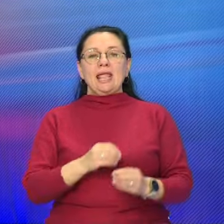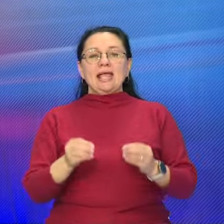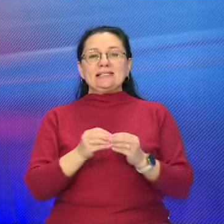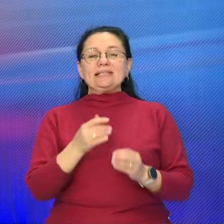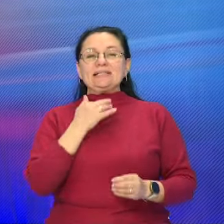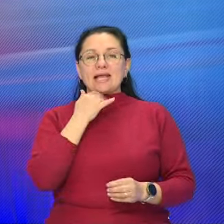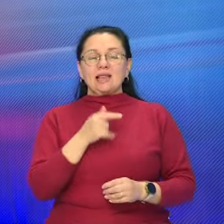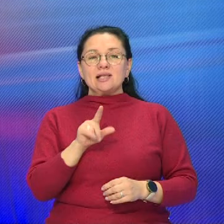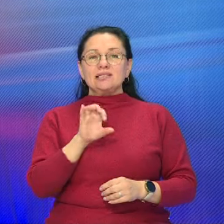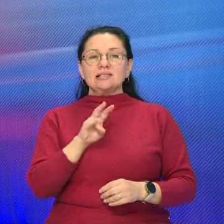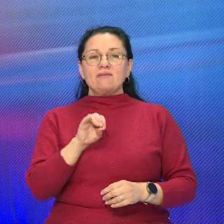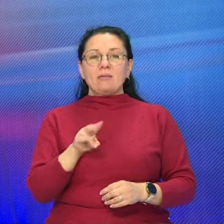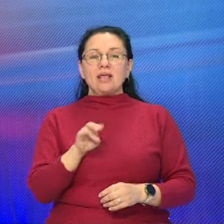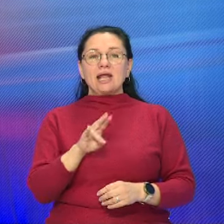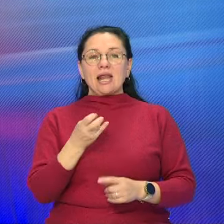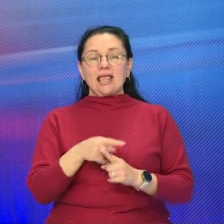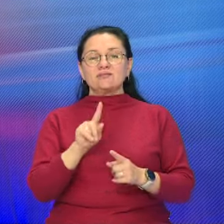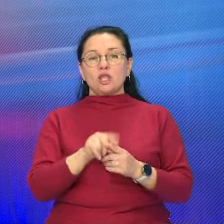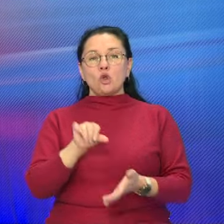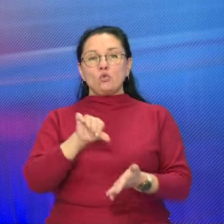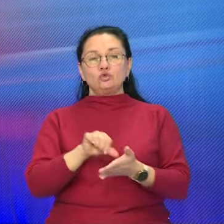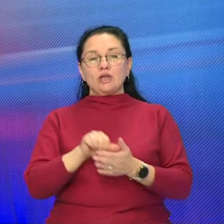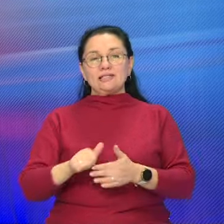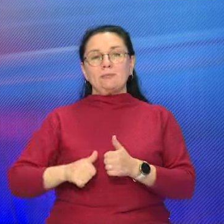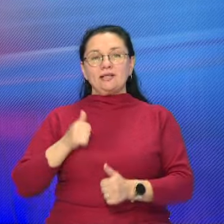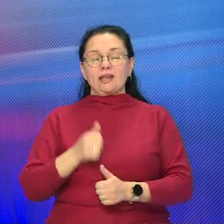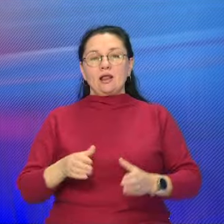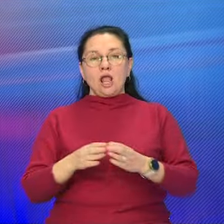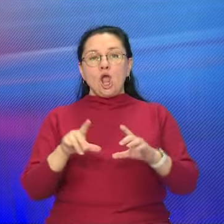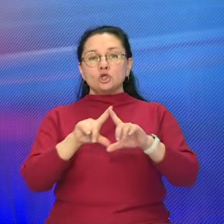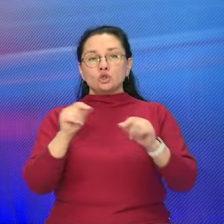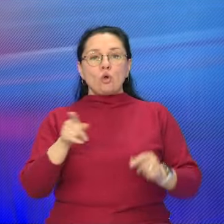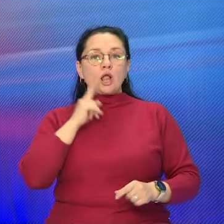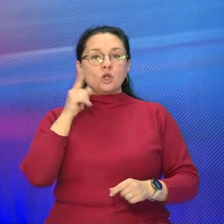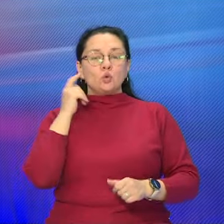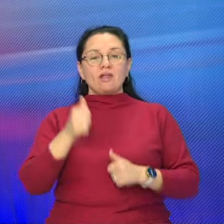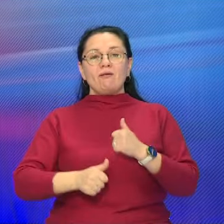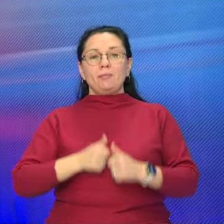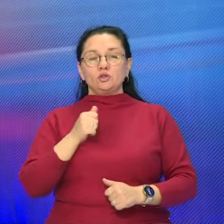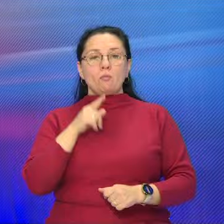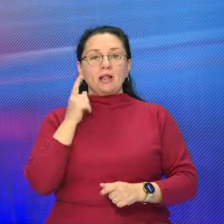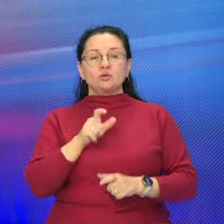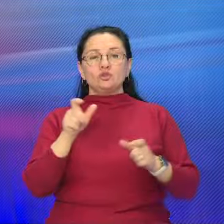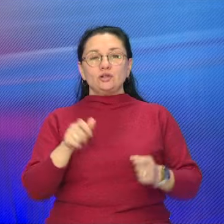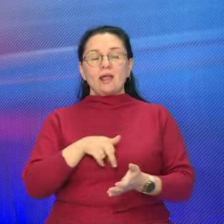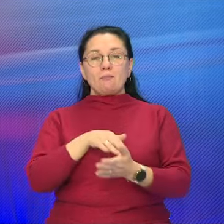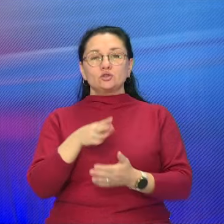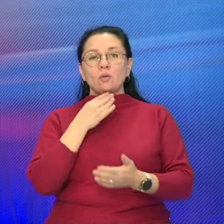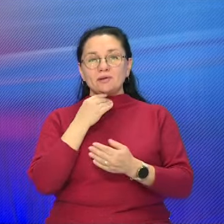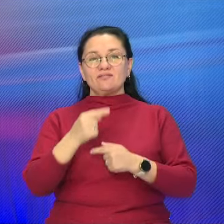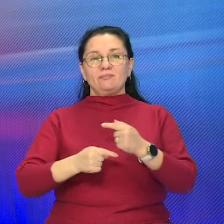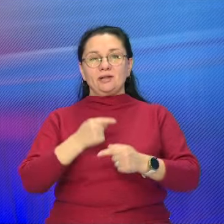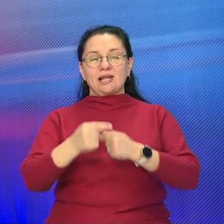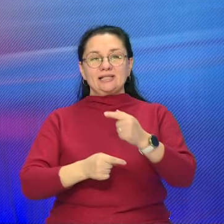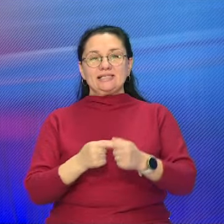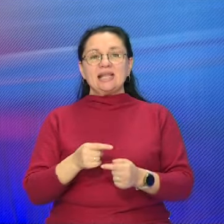Десятикласник Славамир Краевский – удельник патриотичного клуба «Школа юного патриота». Молодый человек пошел по шляху свояков, связанных с